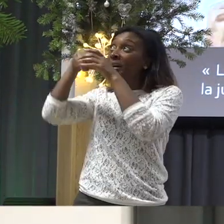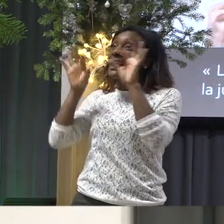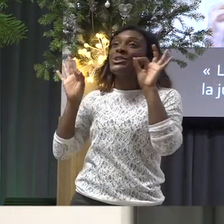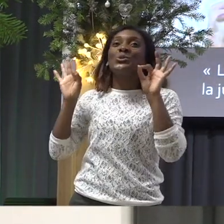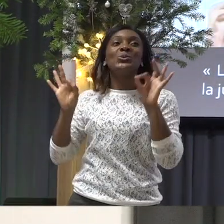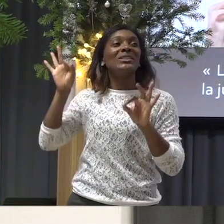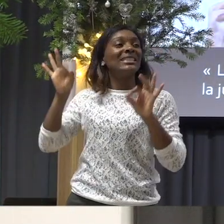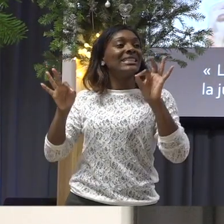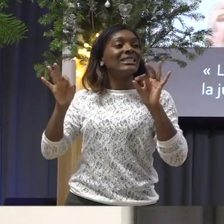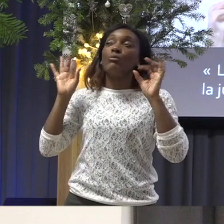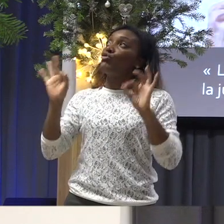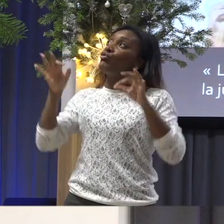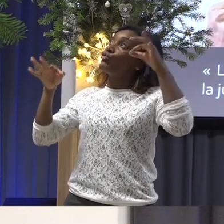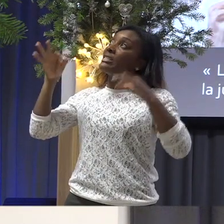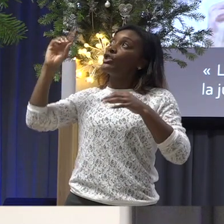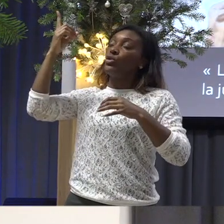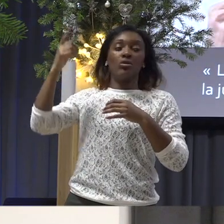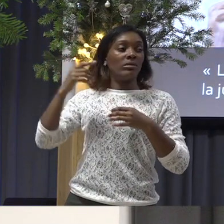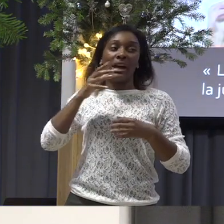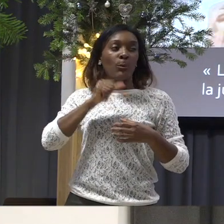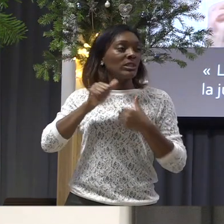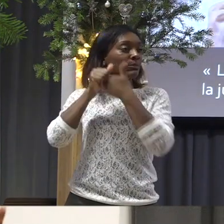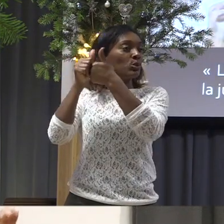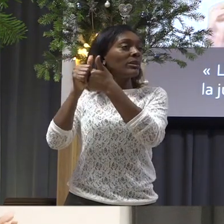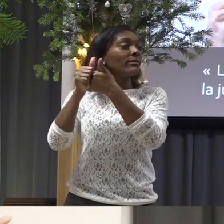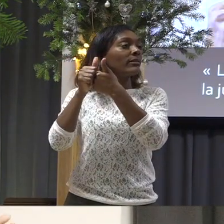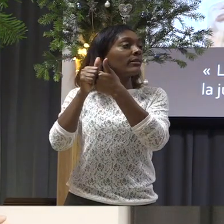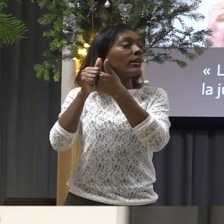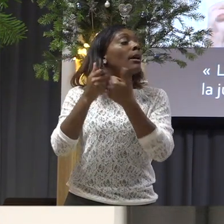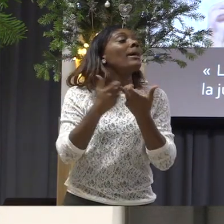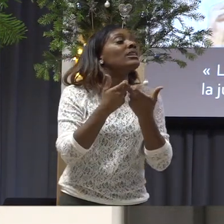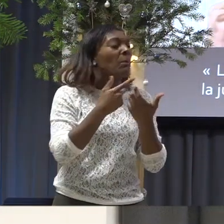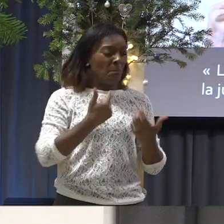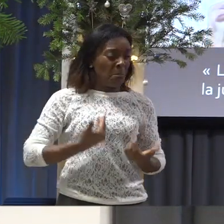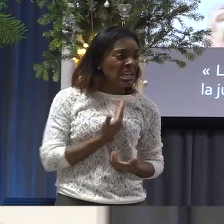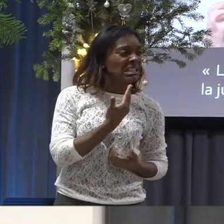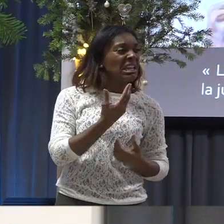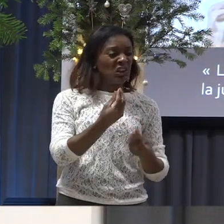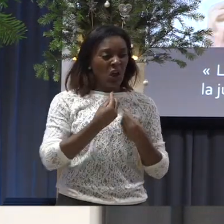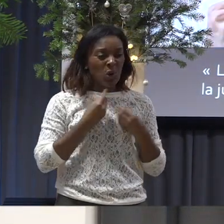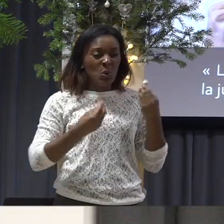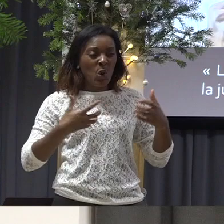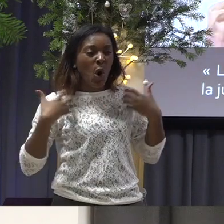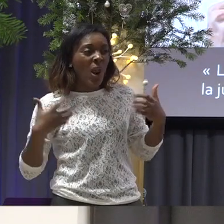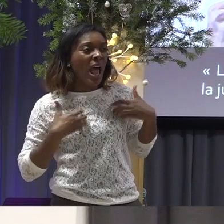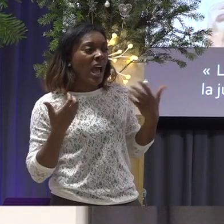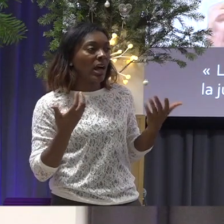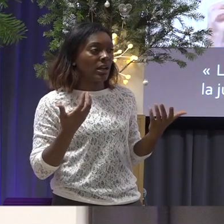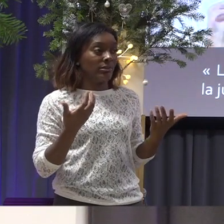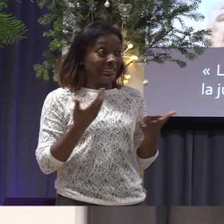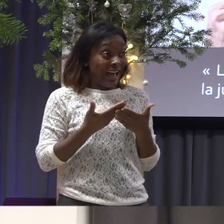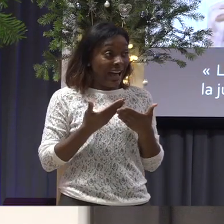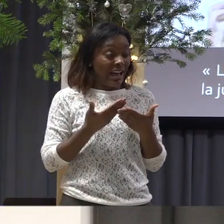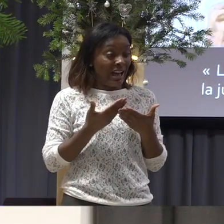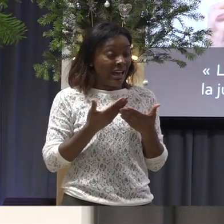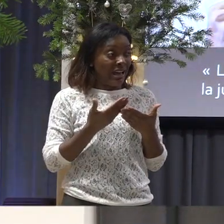dans l'amertume, on est fâché. Jusque-là, vous savez, la colère n'est pas un péché. Hein? La colère n'est